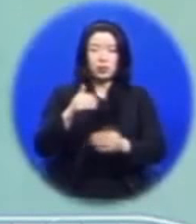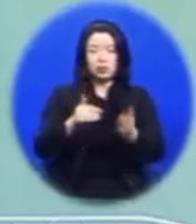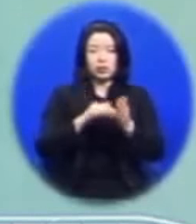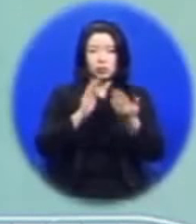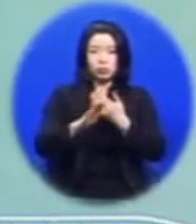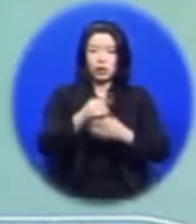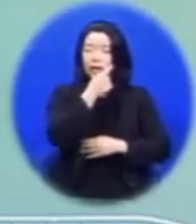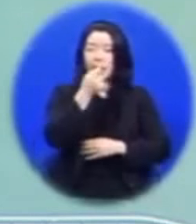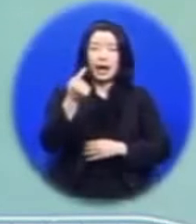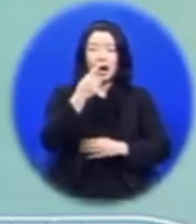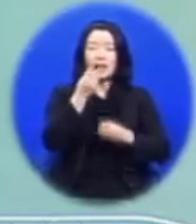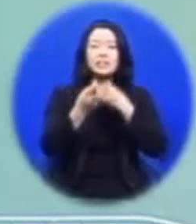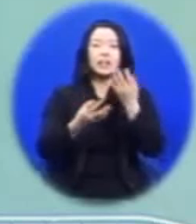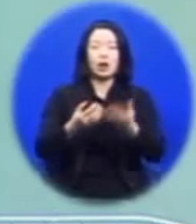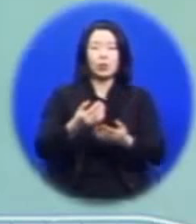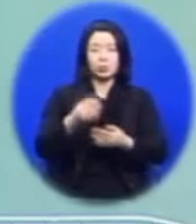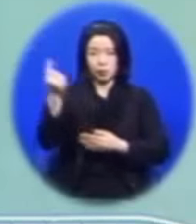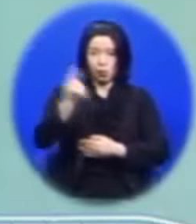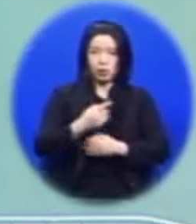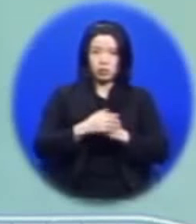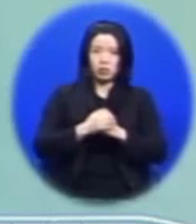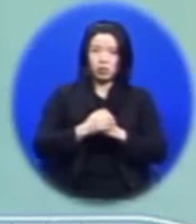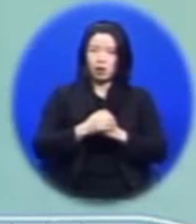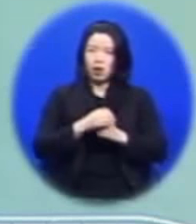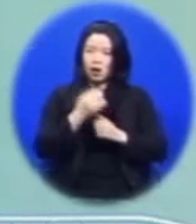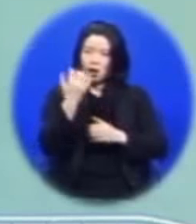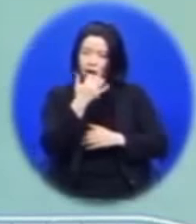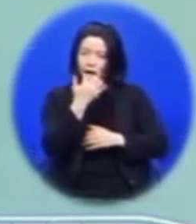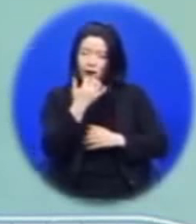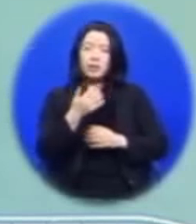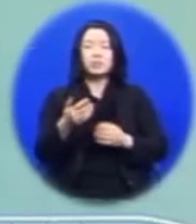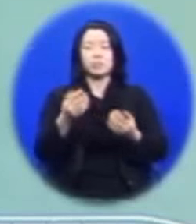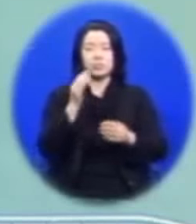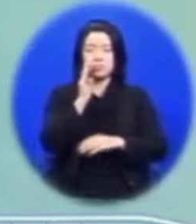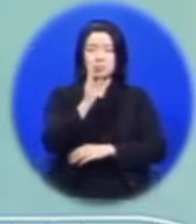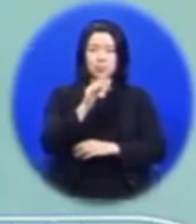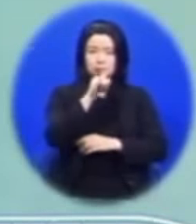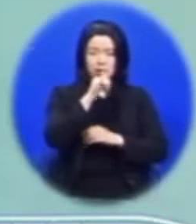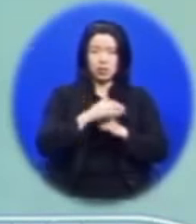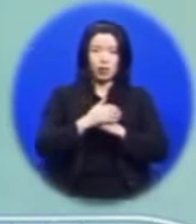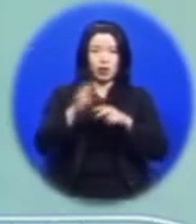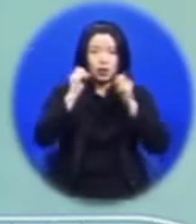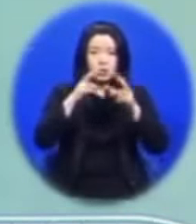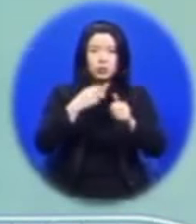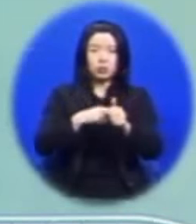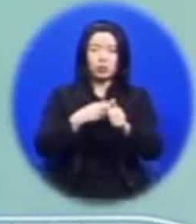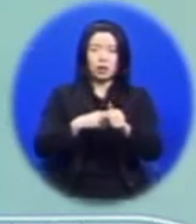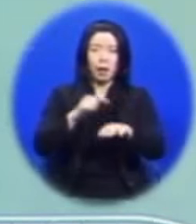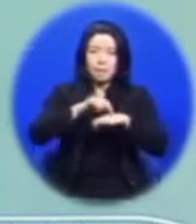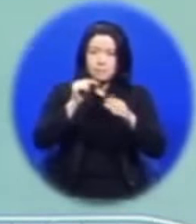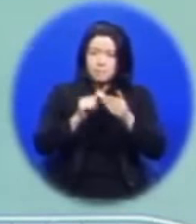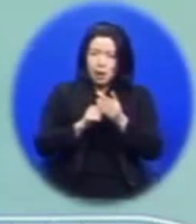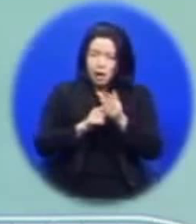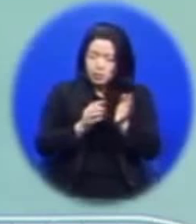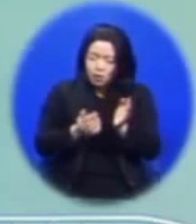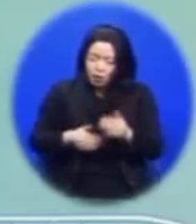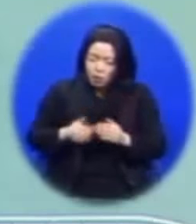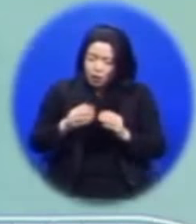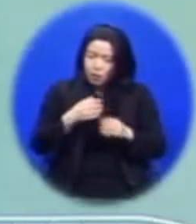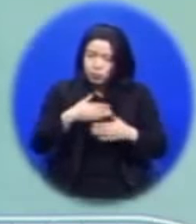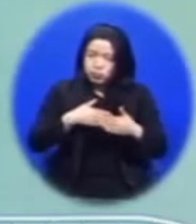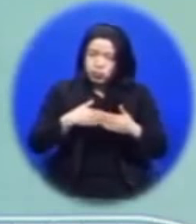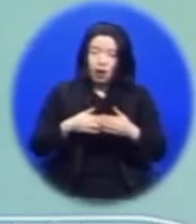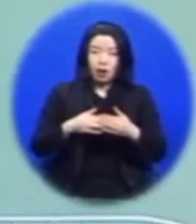하겠다고 나와 간음 이야기를 하는 거예요 선교사님이 얼마나 마음이 졸였는지 그